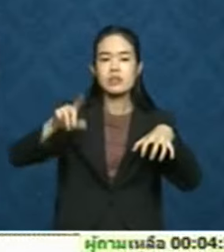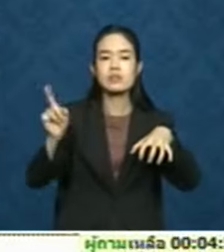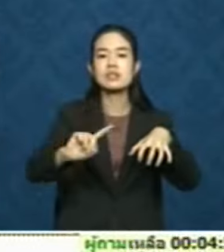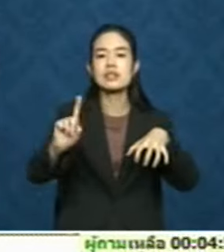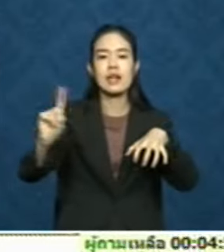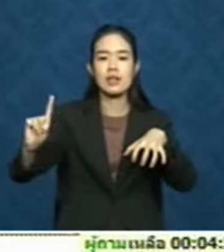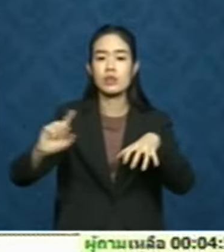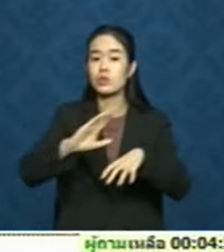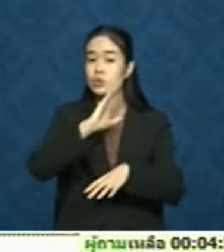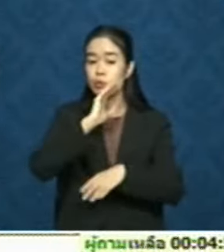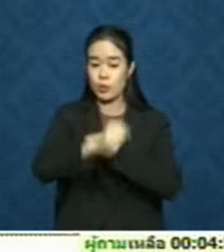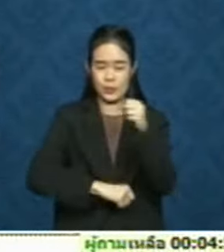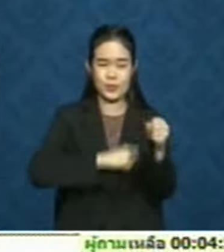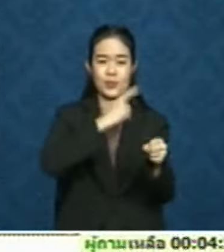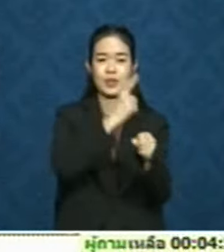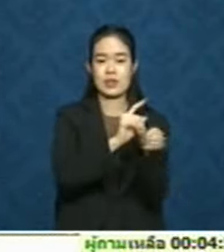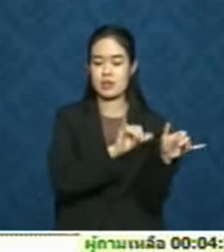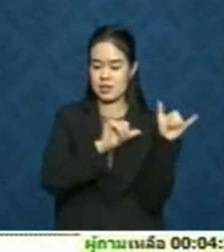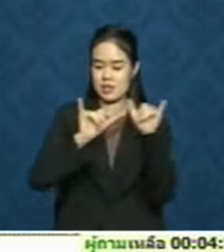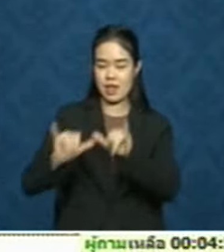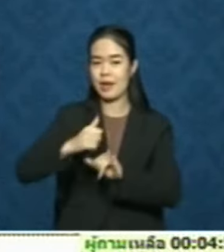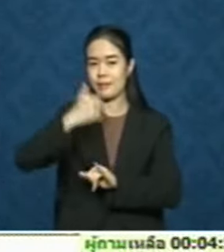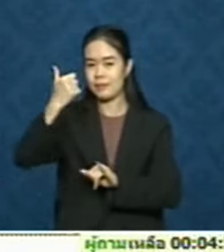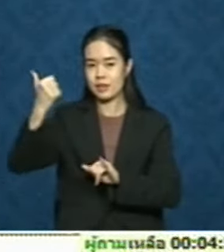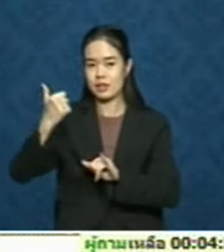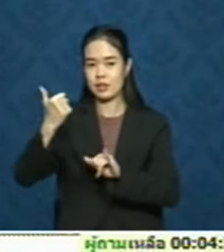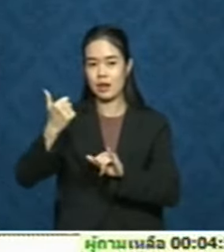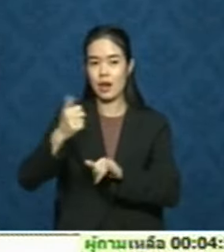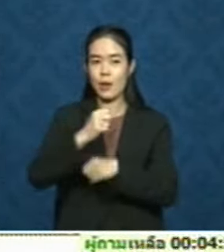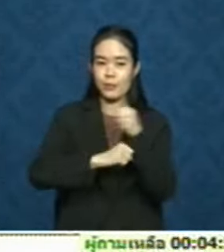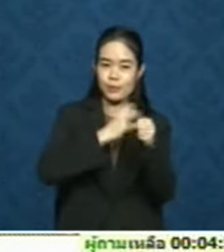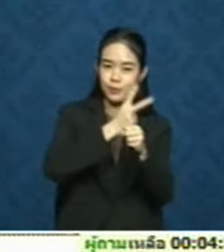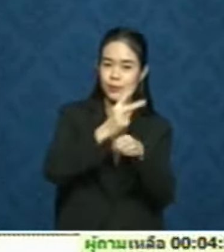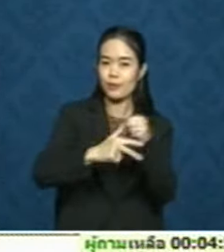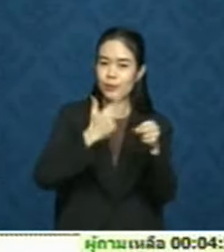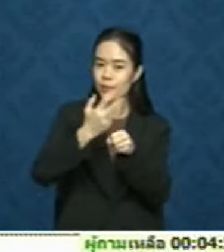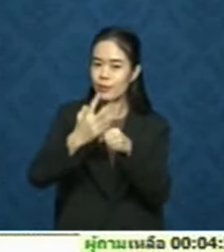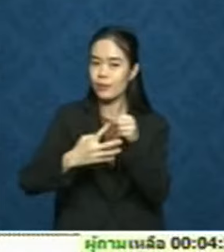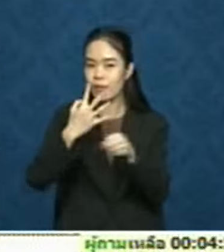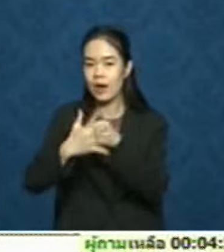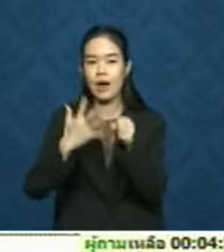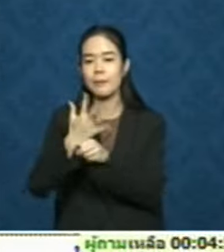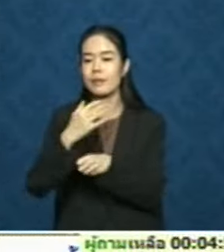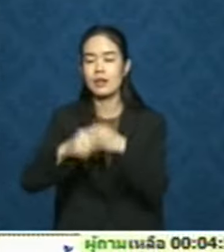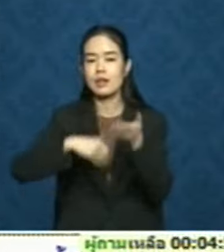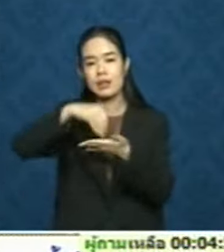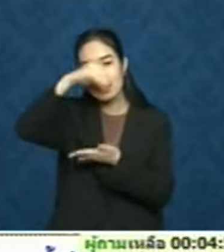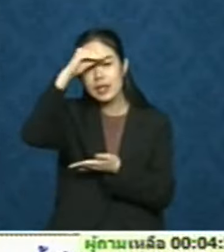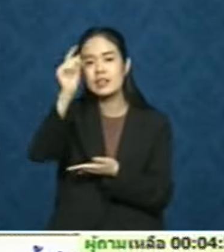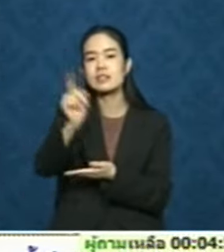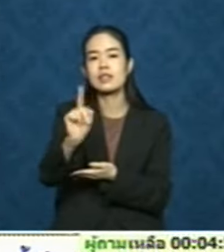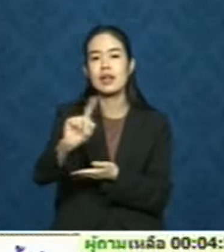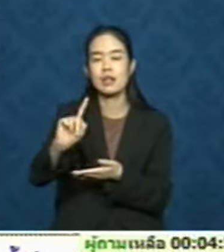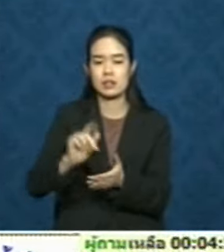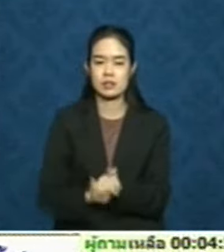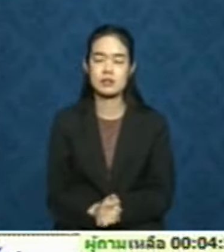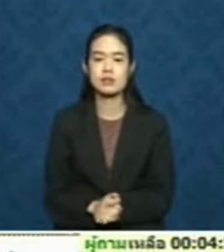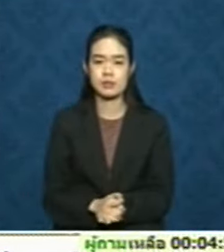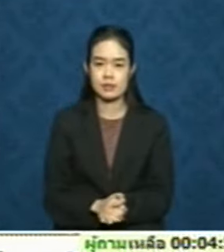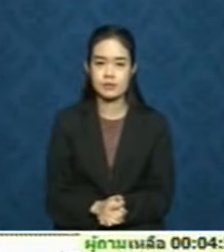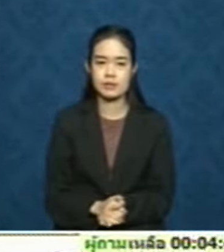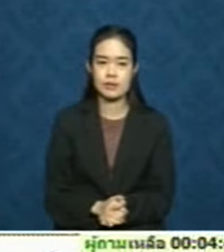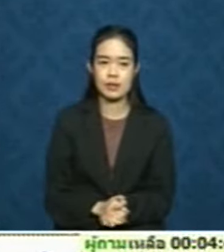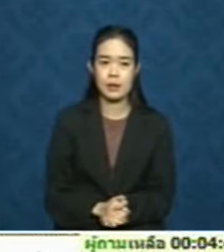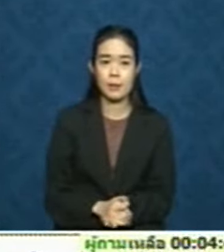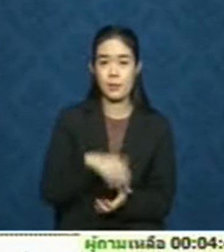อให้ปี1ไปเรียนที่อื่นซึ่งท่านรัฐมนตรีได้อนุมัติไว้3แห่งนะครับ3แห่งบางแห่งก็อยู่